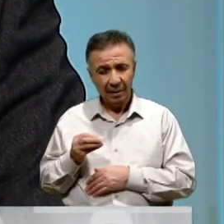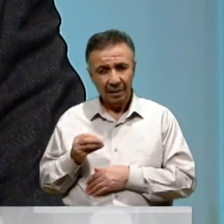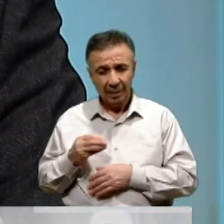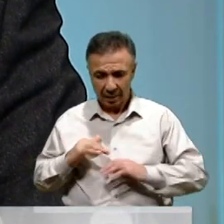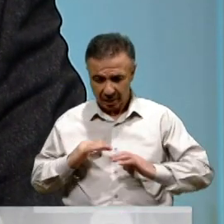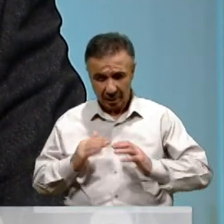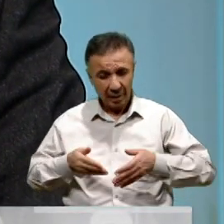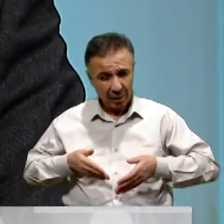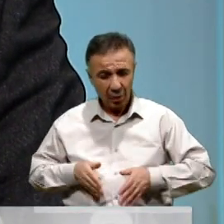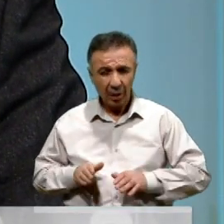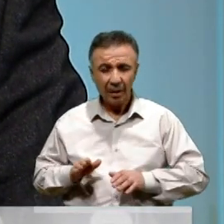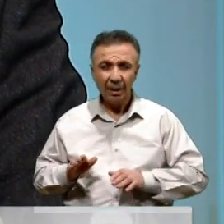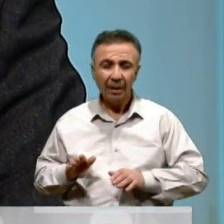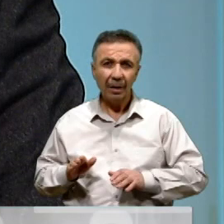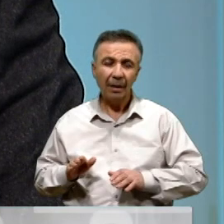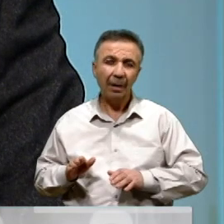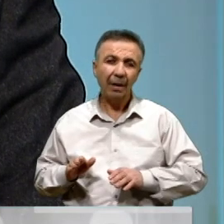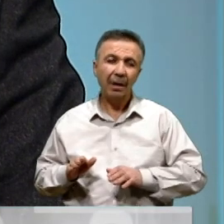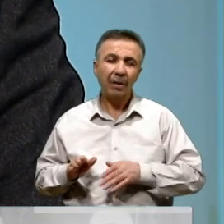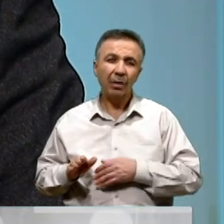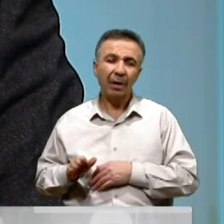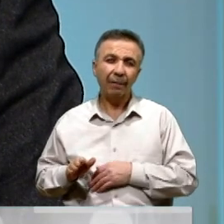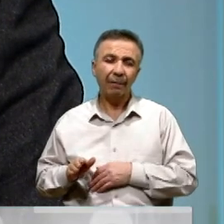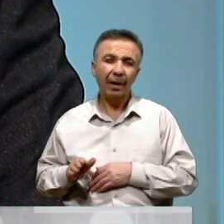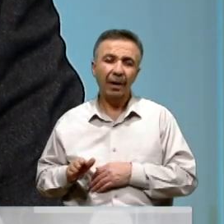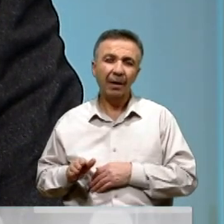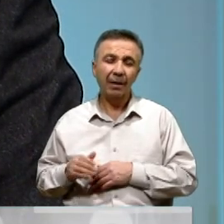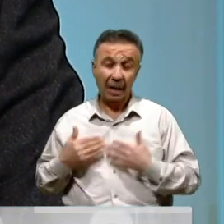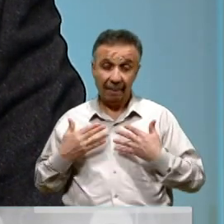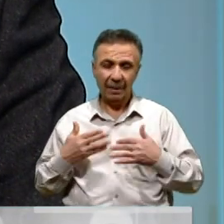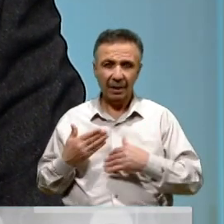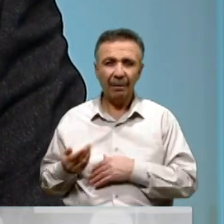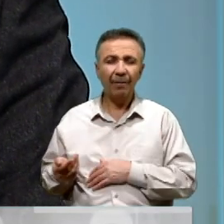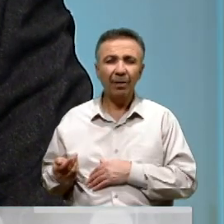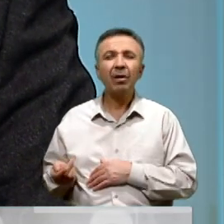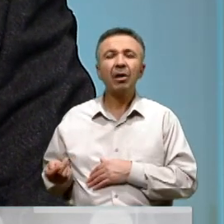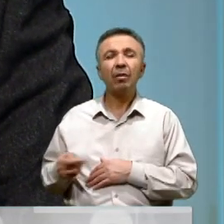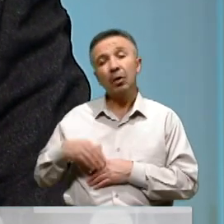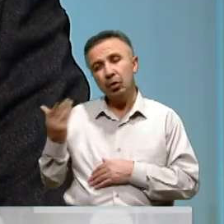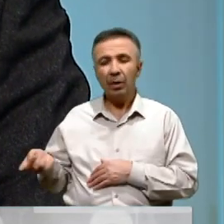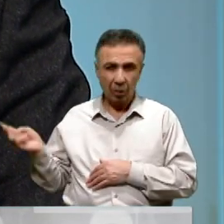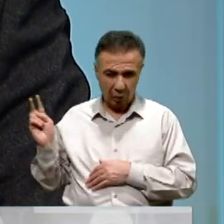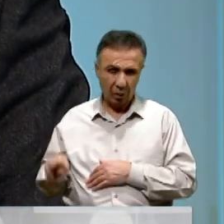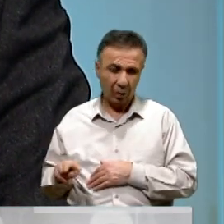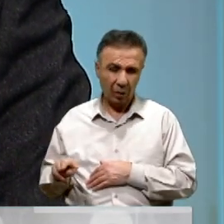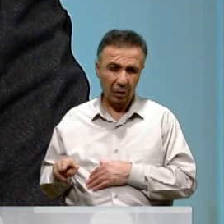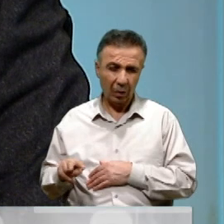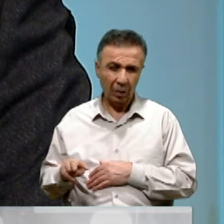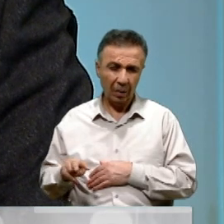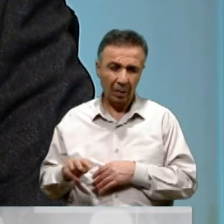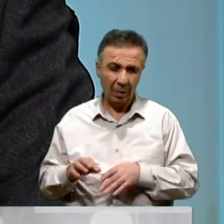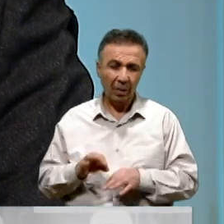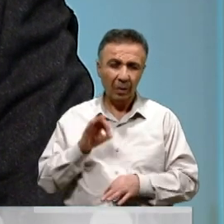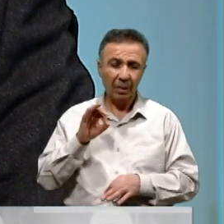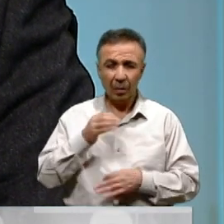nefes alan, dünyaya gelen, daha sonra ruhunu teslim eden, yaşamayan bir bebek için fitre vermek lazım gelmediği